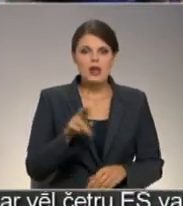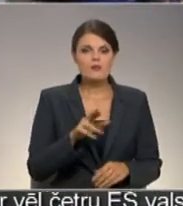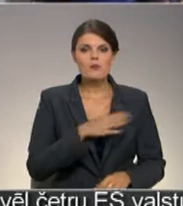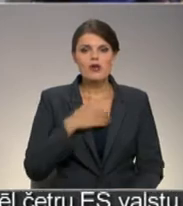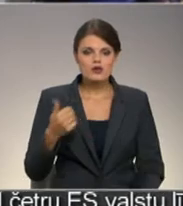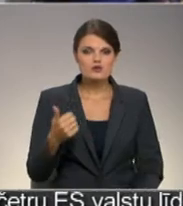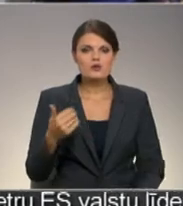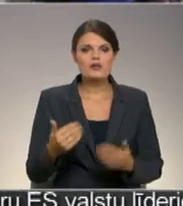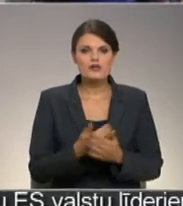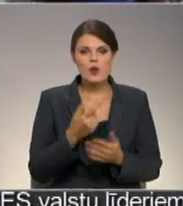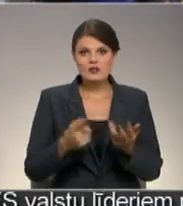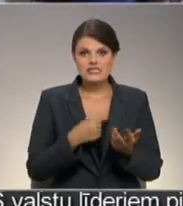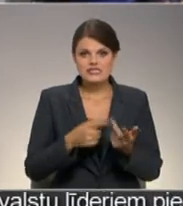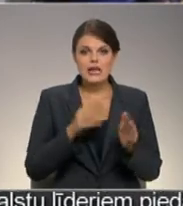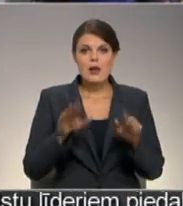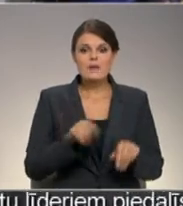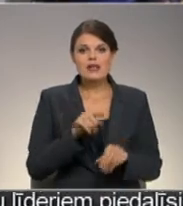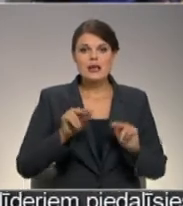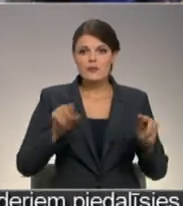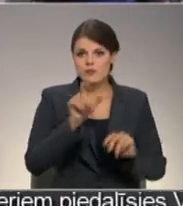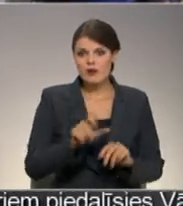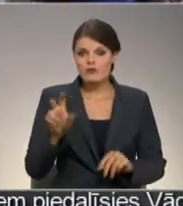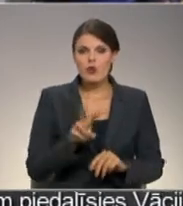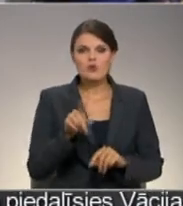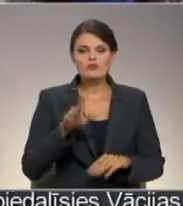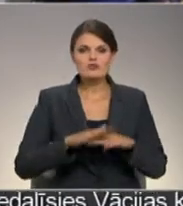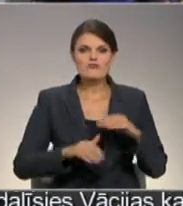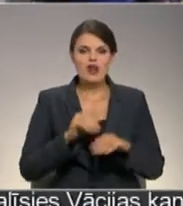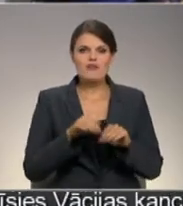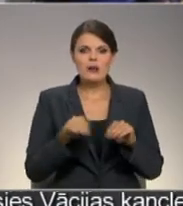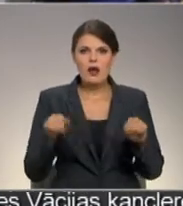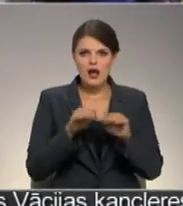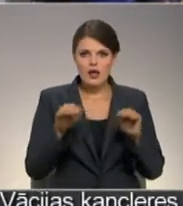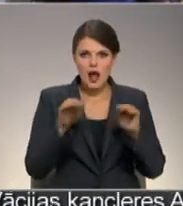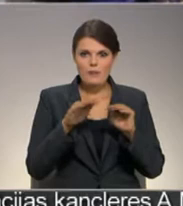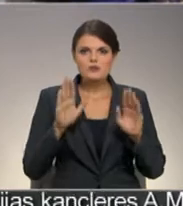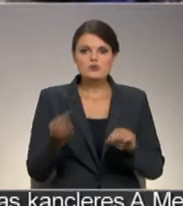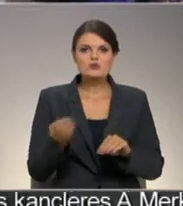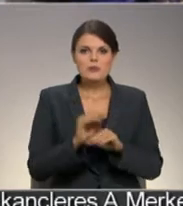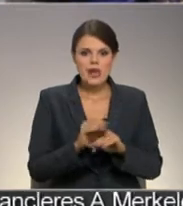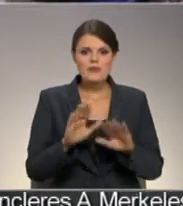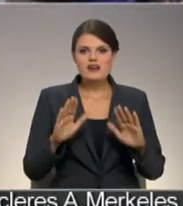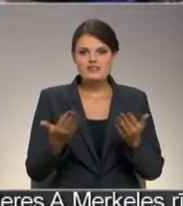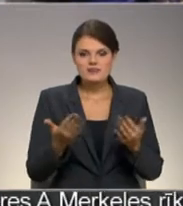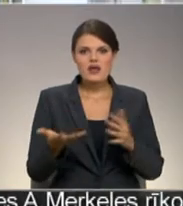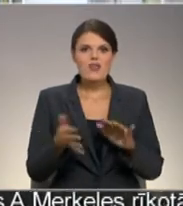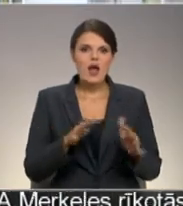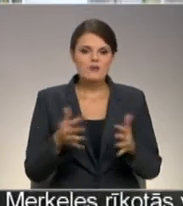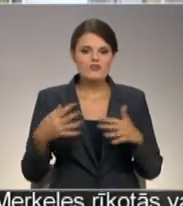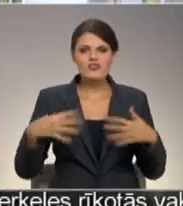doti jauni skaitļi par tiem pedagogiem, kuriem ir šīs kvalitātes pakāpes, būs piemaksas, bet